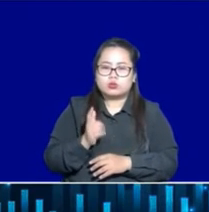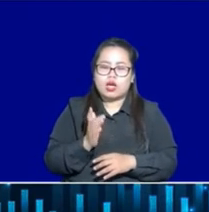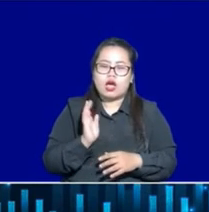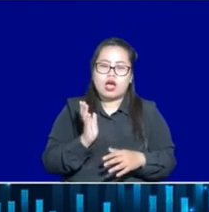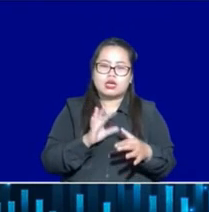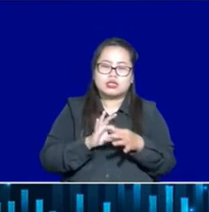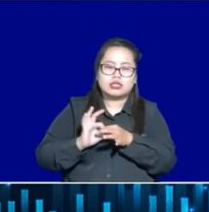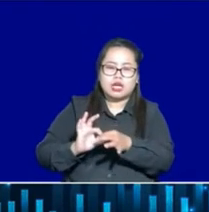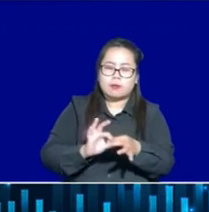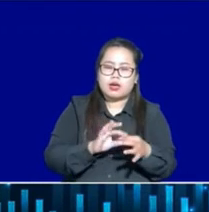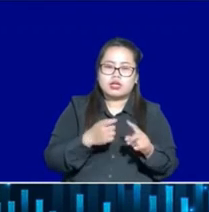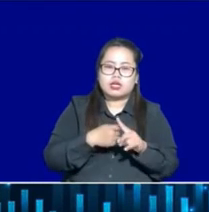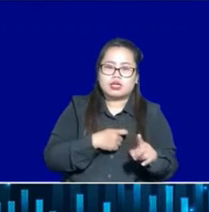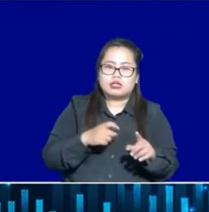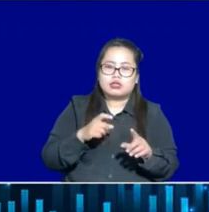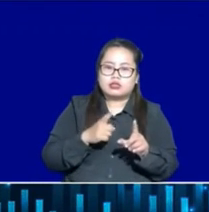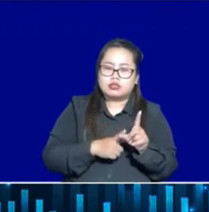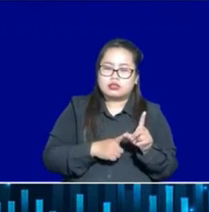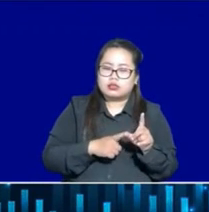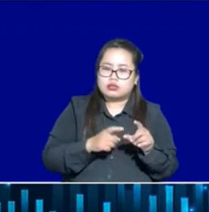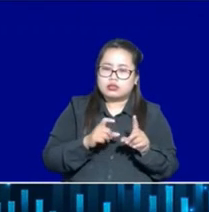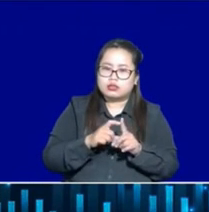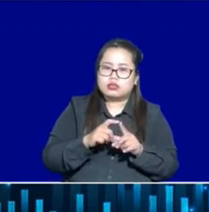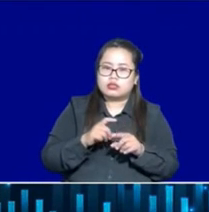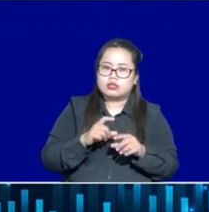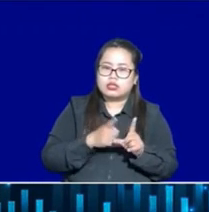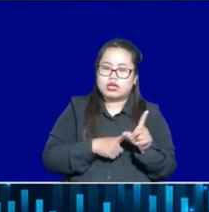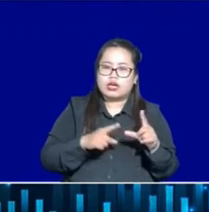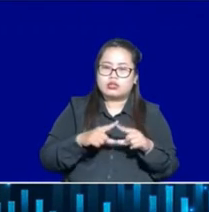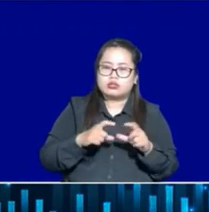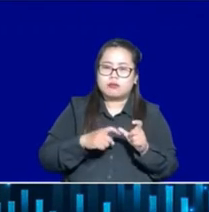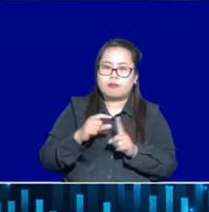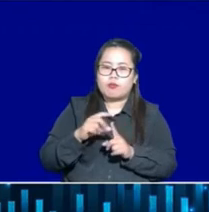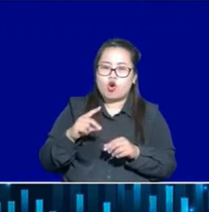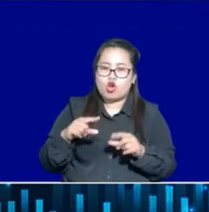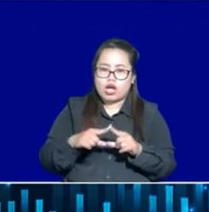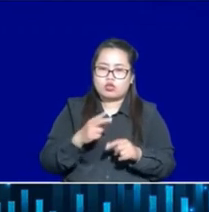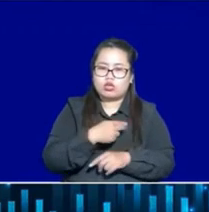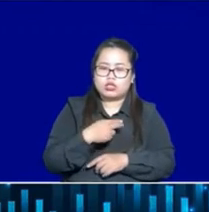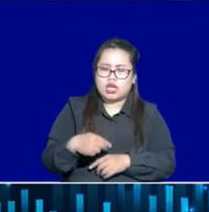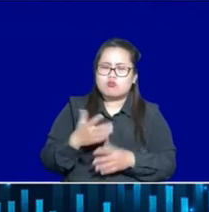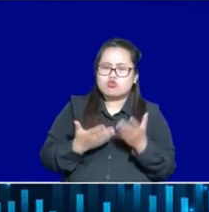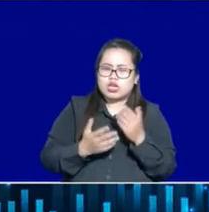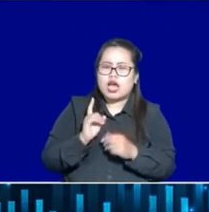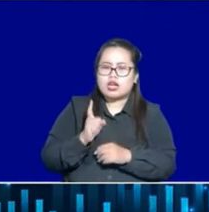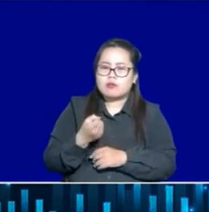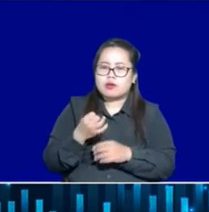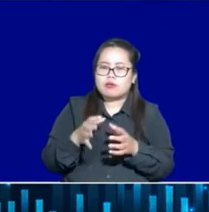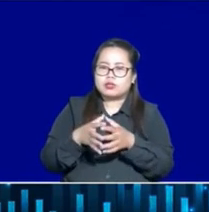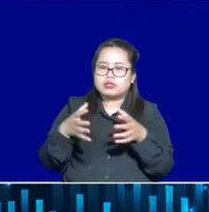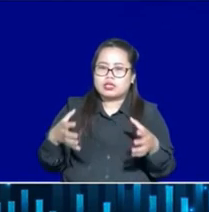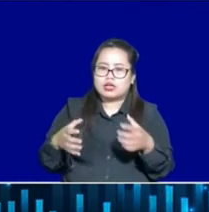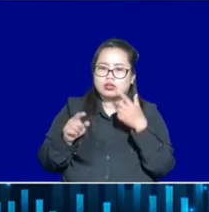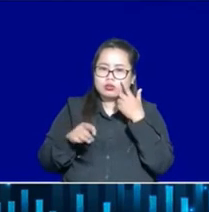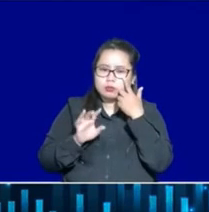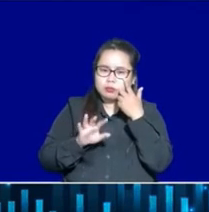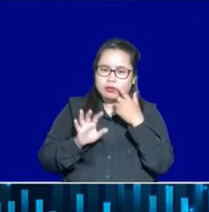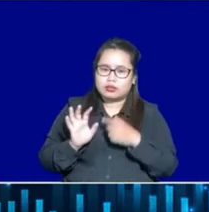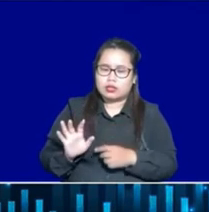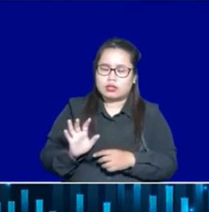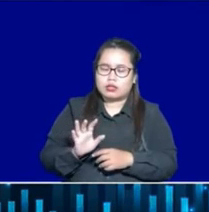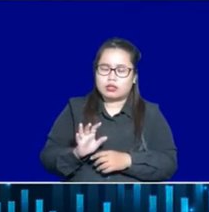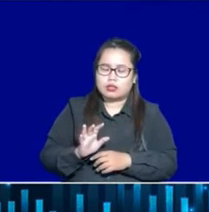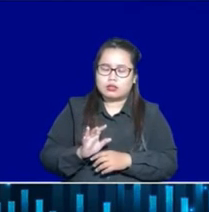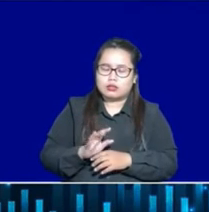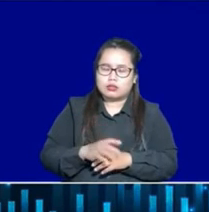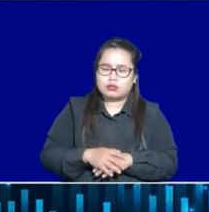para diaspora Indonesia, meskipun sebagian besar diaspora Indonesia juga banyak juga di Bappenas.